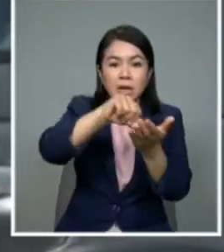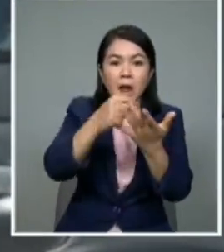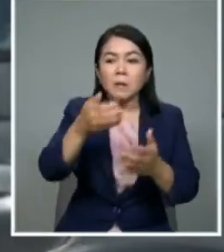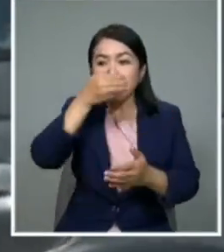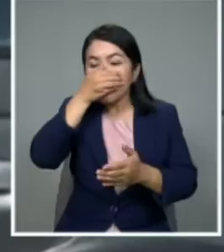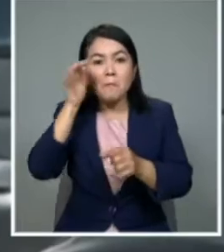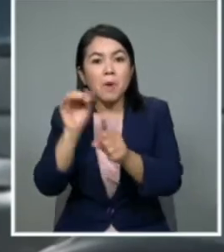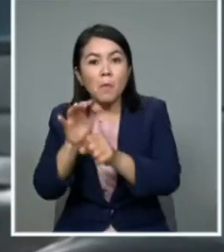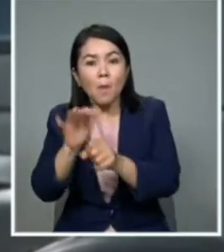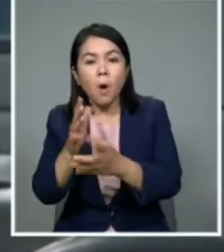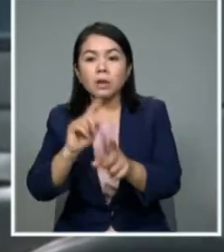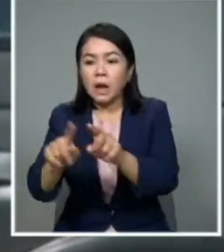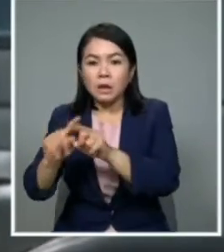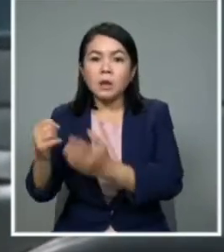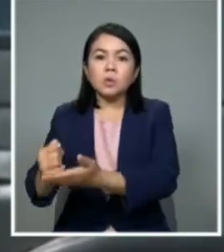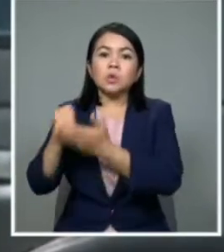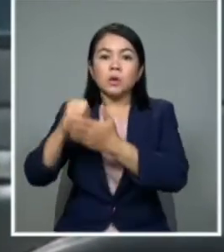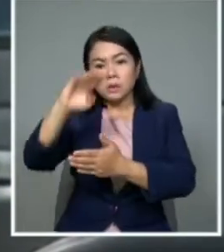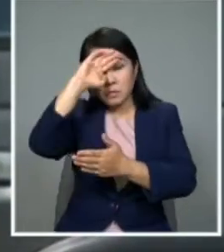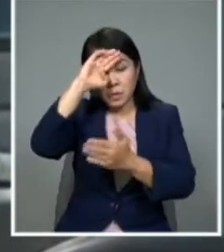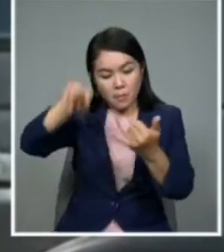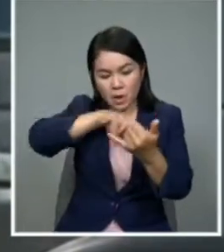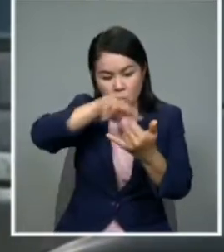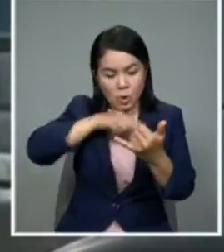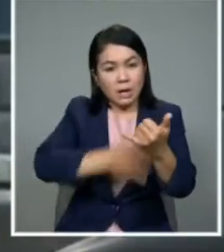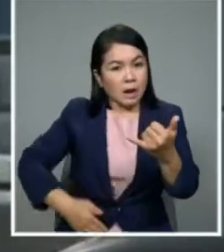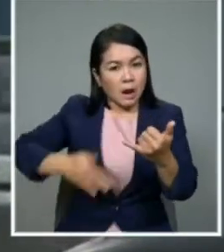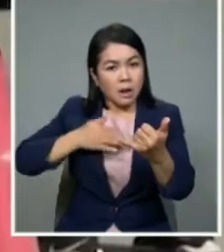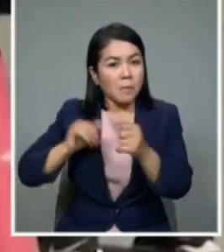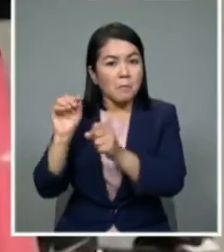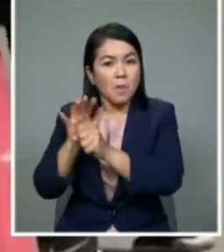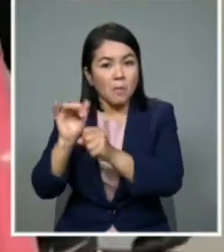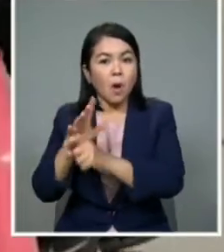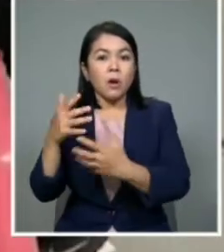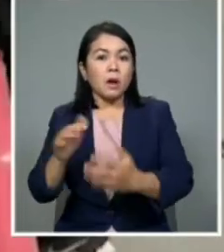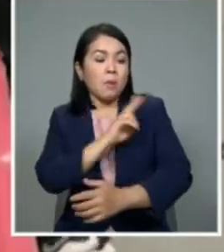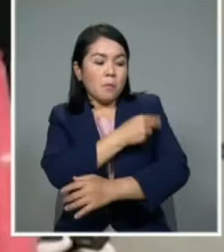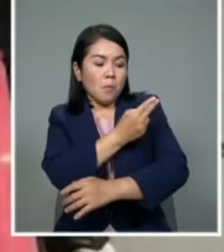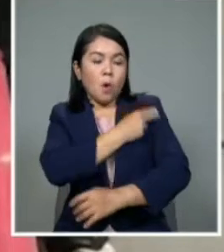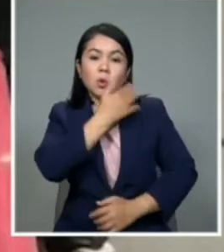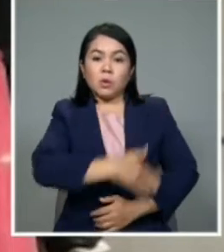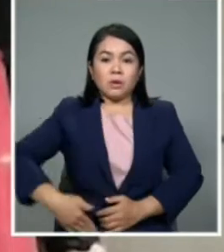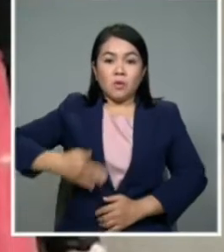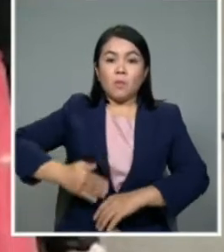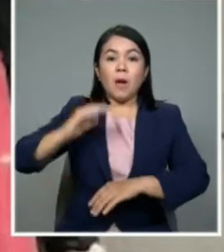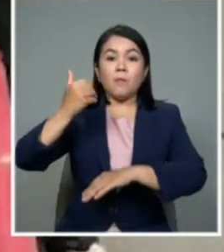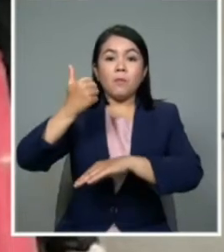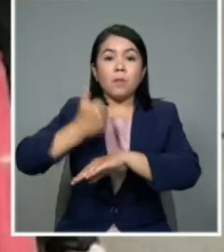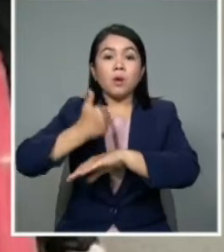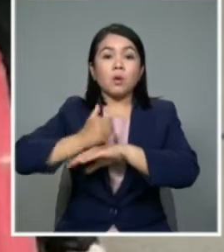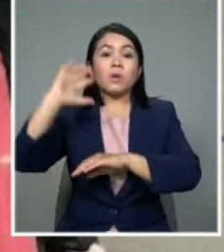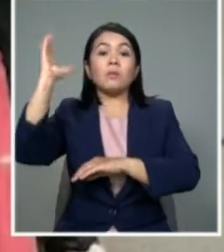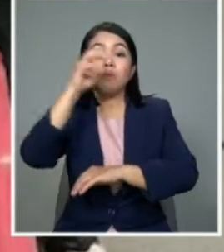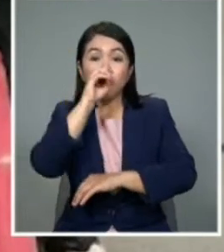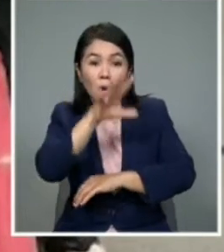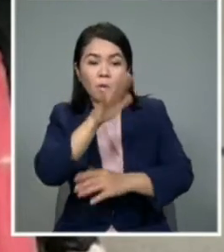เจนแล้วก็เครื่องช่วยหายใจที่ใช้ในการรักษาผู้ป่วยติดเชื้อโควิด-19 นอกจากนี้นายแพทย์ไรอันยังเตือนด้วยนะครับว่าประเทศอื่นๆอาจ